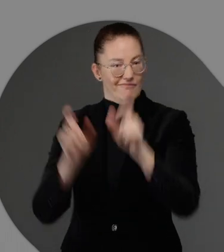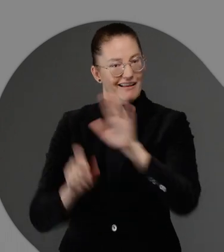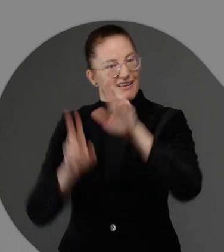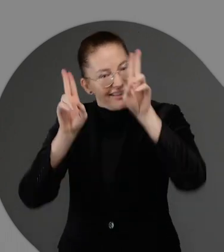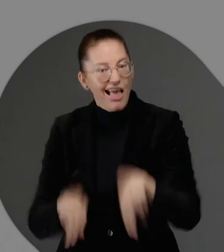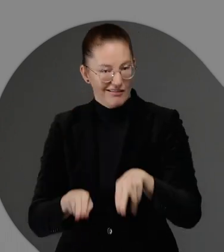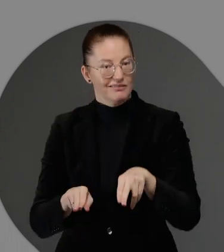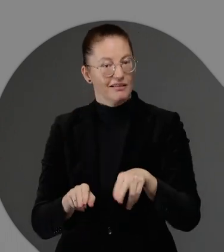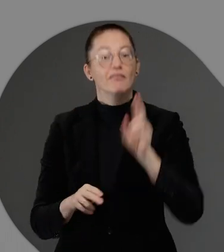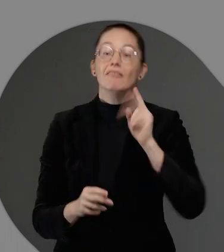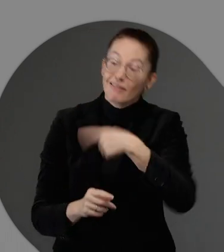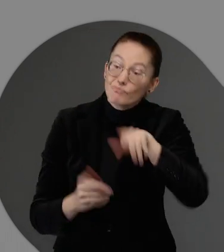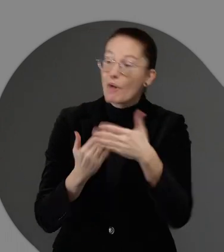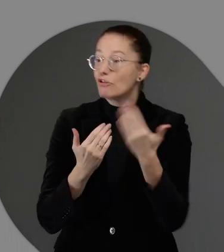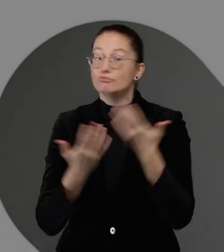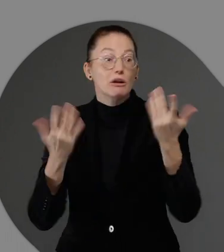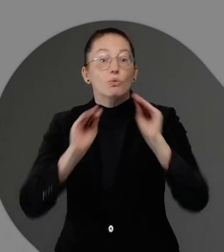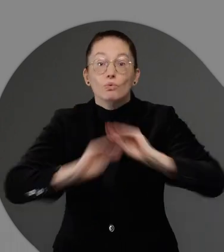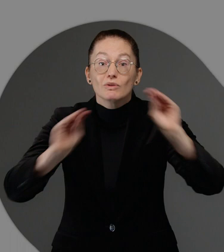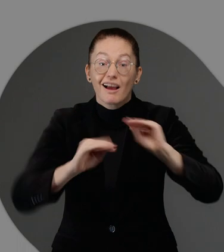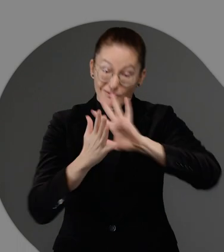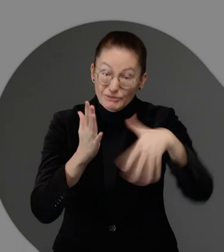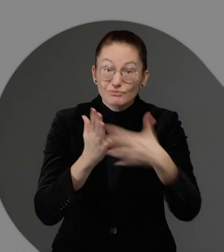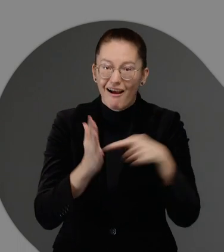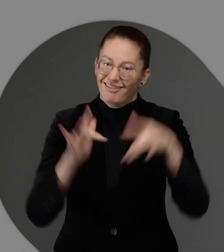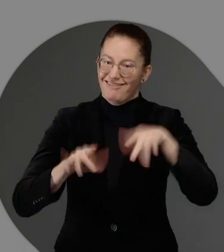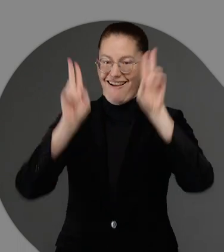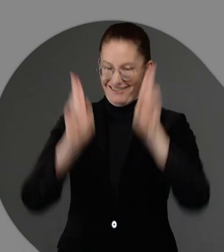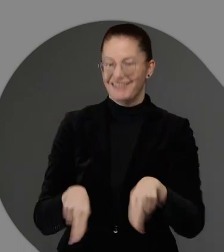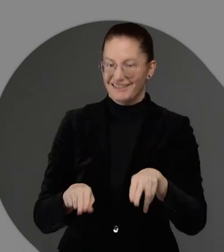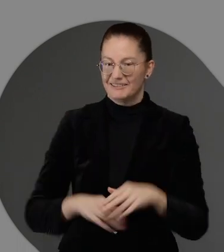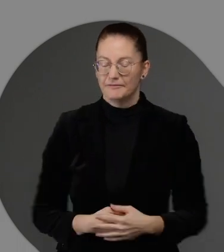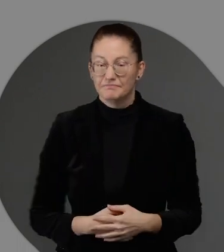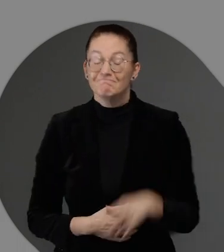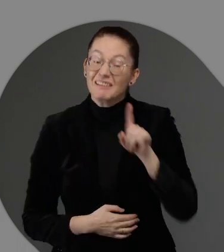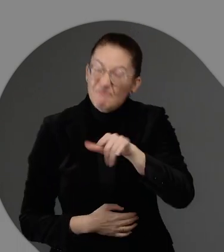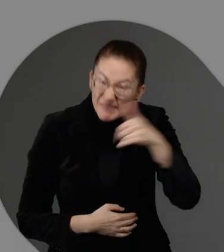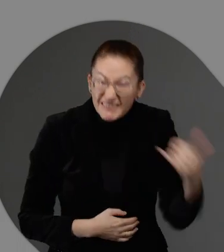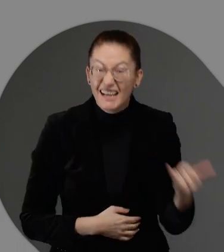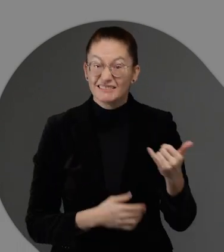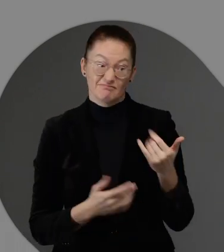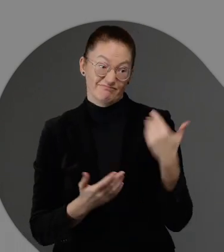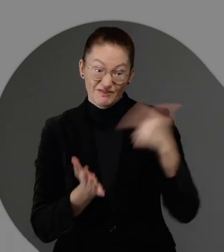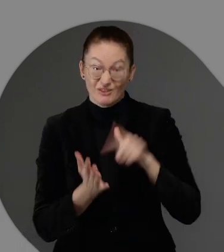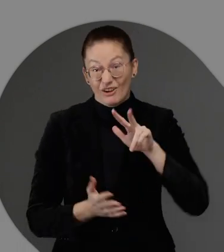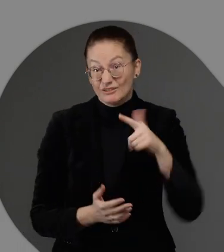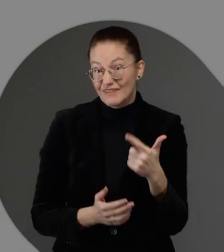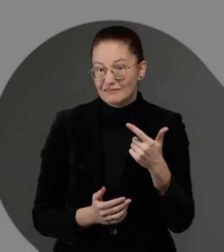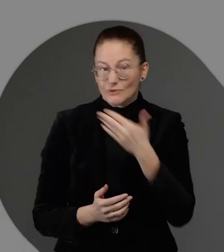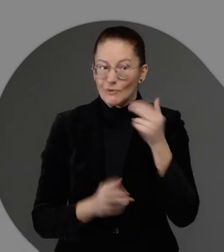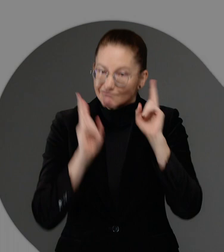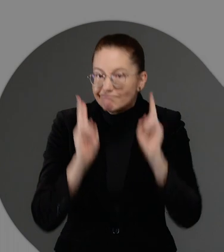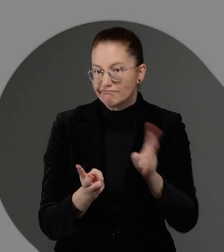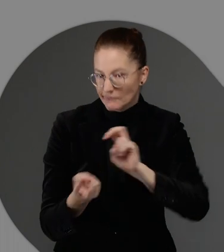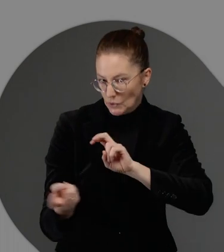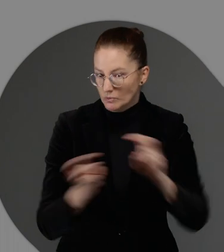von gehörlosen Menschen gesetzlich zu verankern, wie zum Beispiel das Recht auf Unterricht in Gebärdensprache. Das wurde bis 2023 aber noch